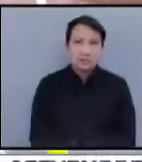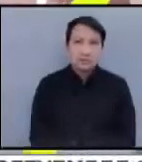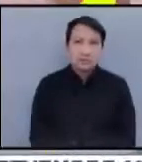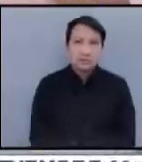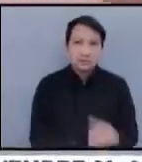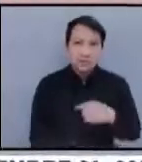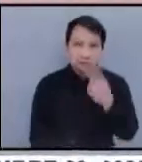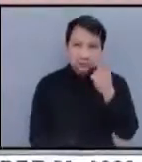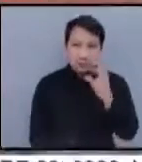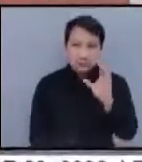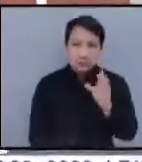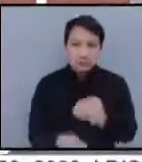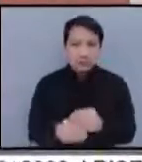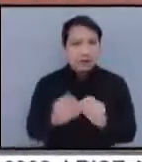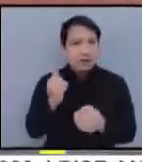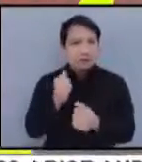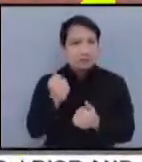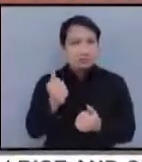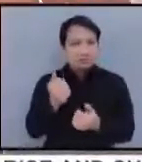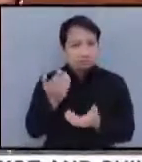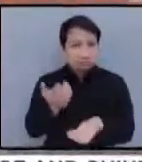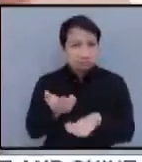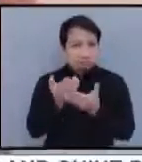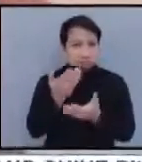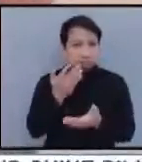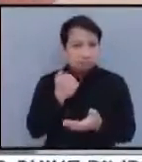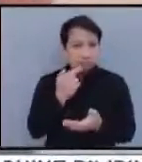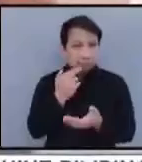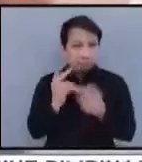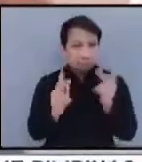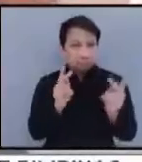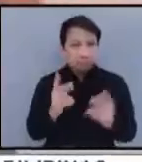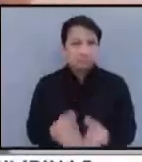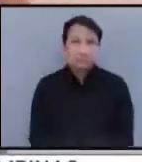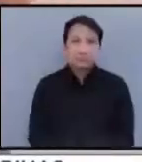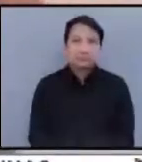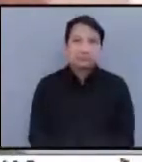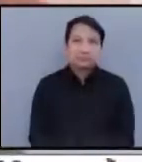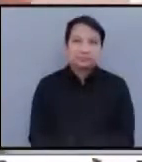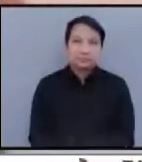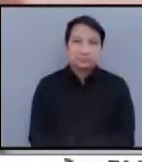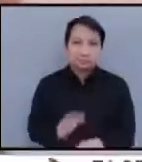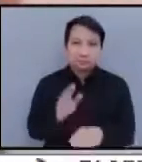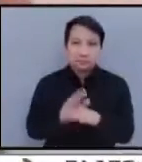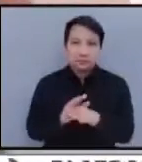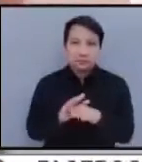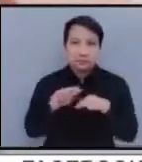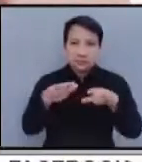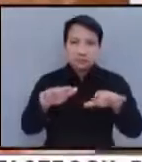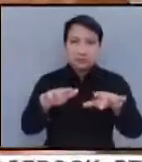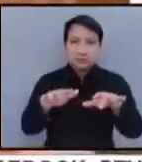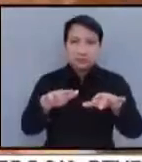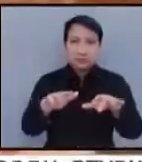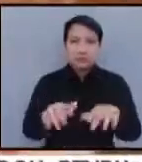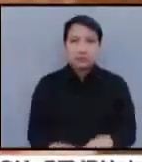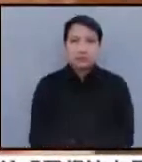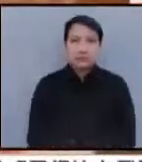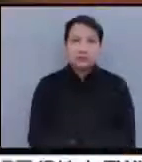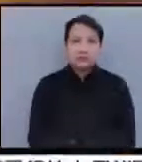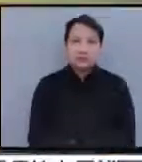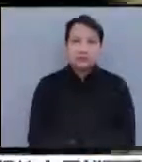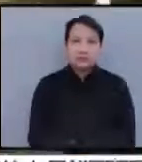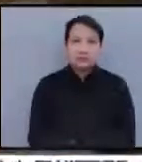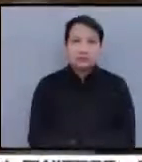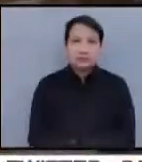kitang-kita naman kung gaano siya kinagigiliwan ng mga Pinoy. Signal number 1 lang daw yung zombie. Kailangan lumalangoy doon ng zombie bago tayo i-suspend. Kudos sa'yo,